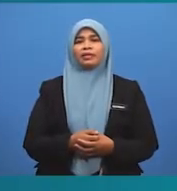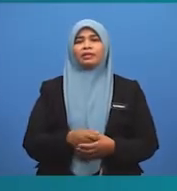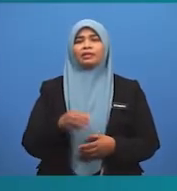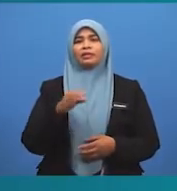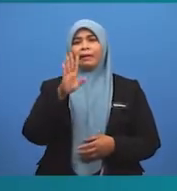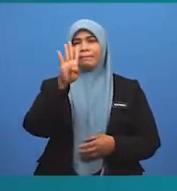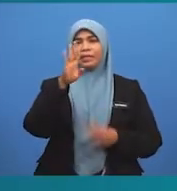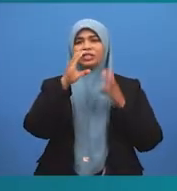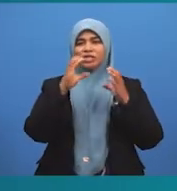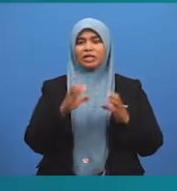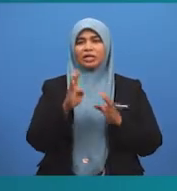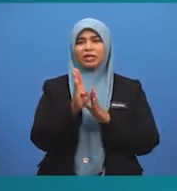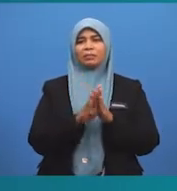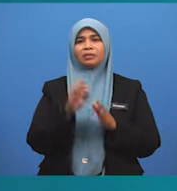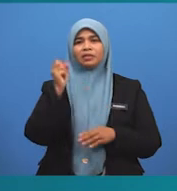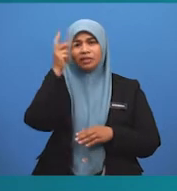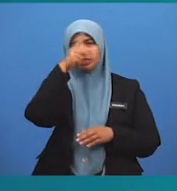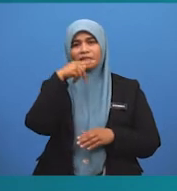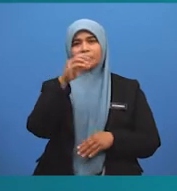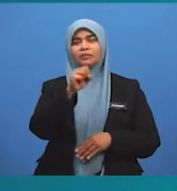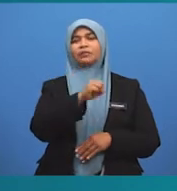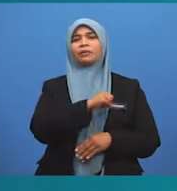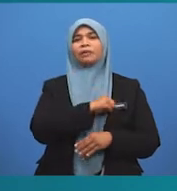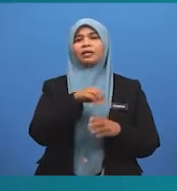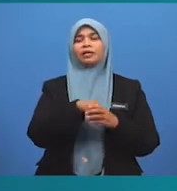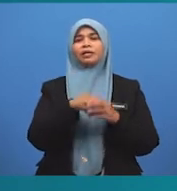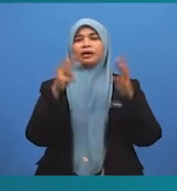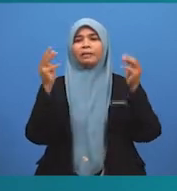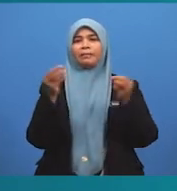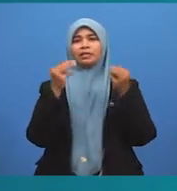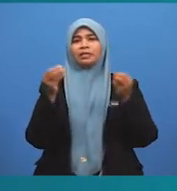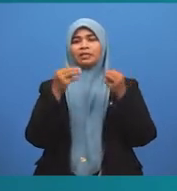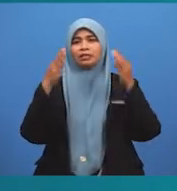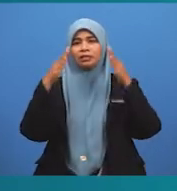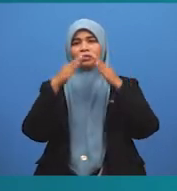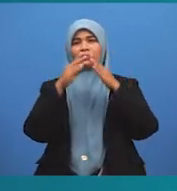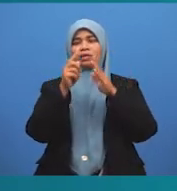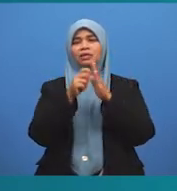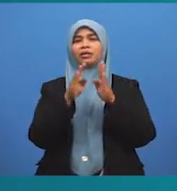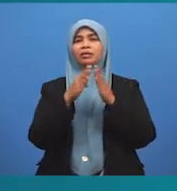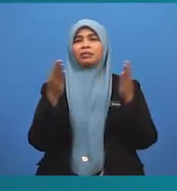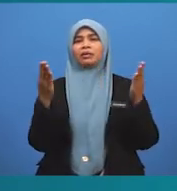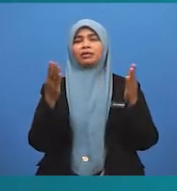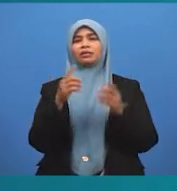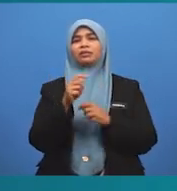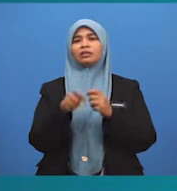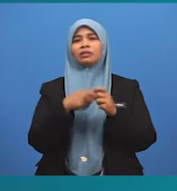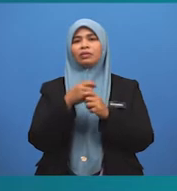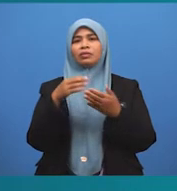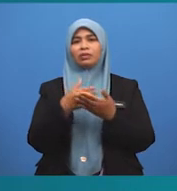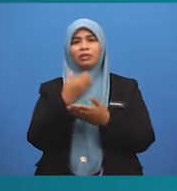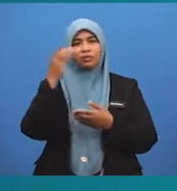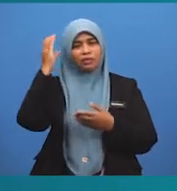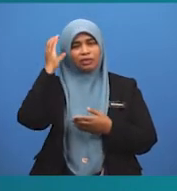Nyatakan empat cara bersikap sopan dalam majlis rumah terbuka sempena Tahun Baru